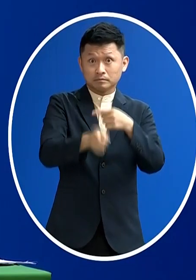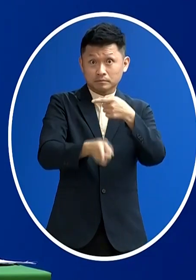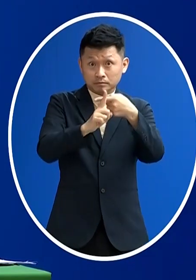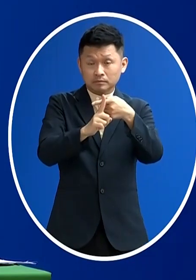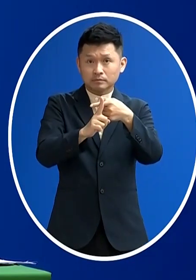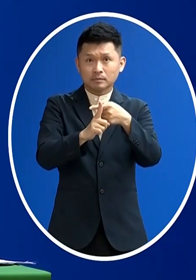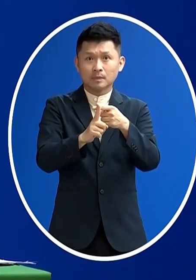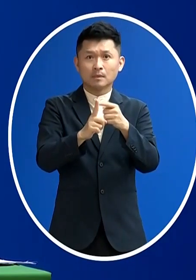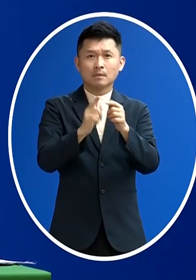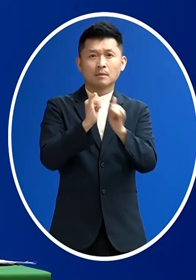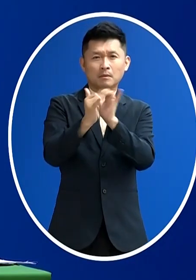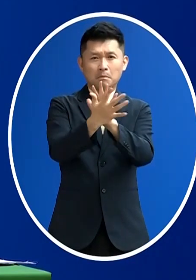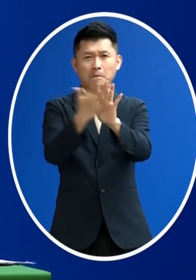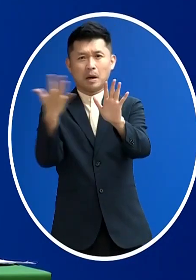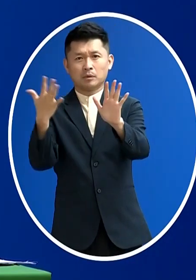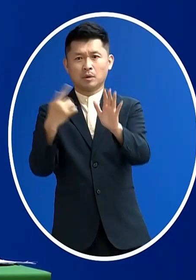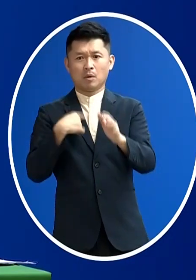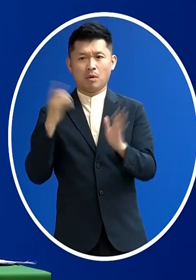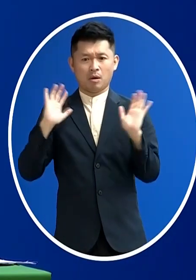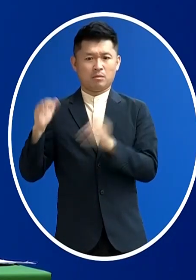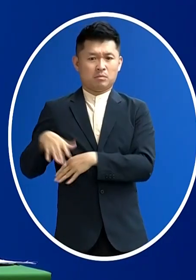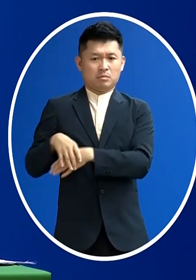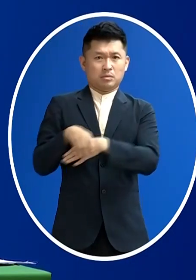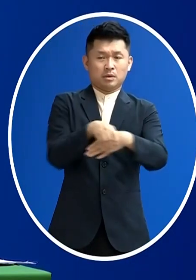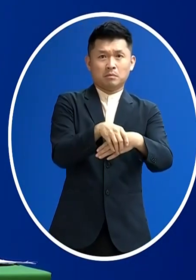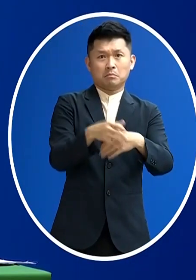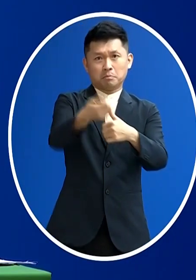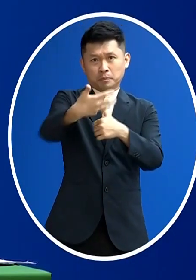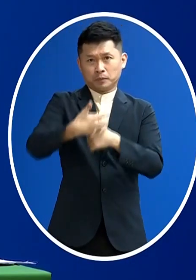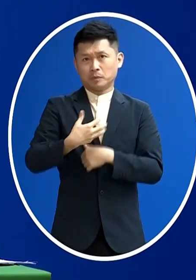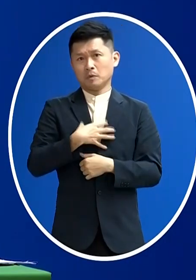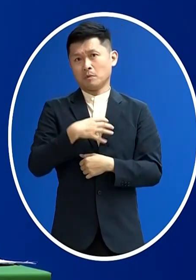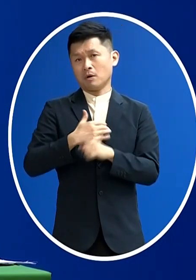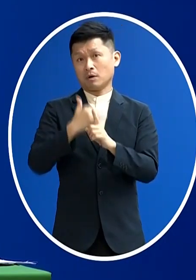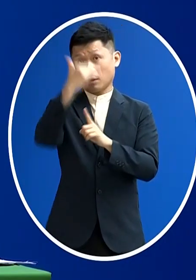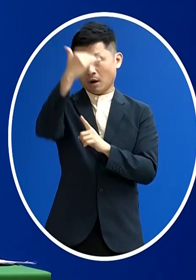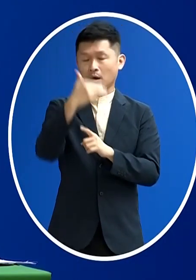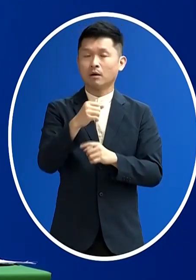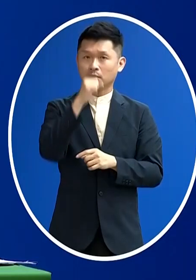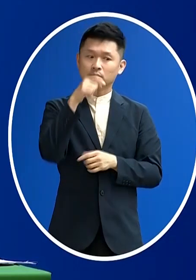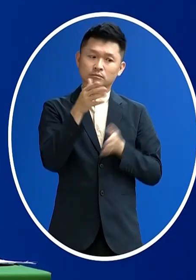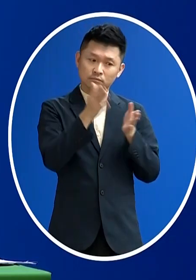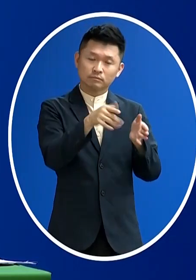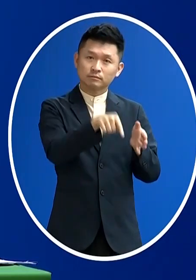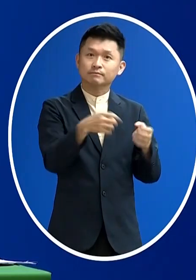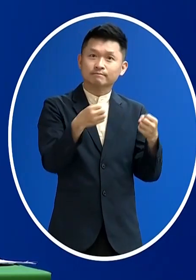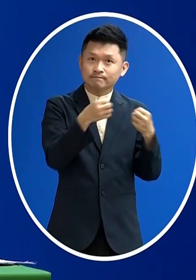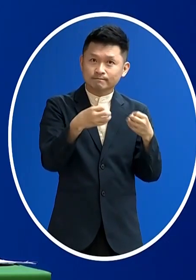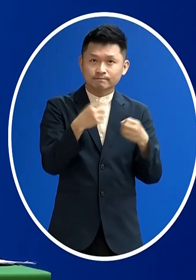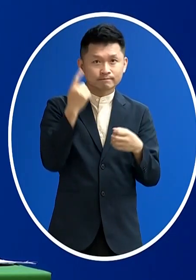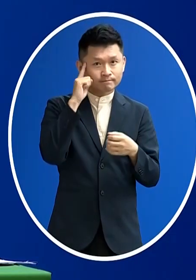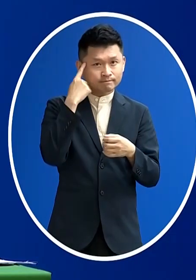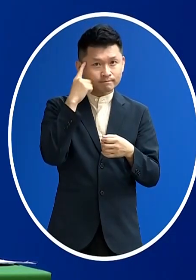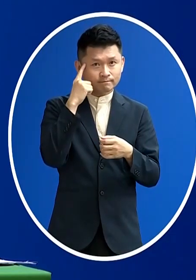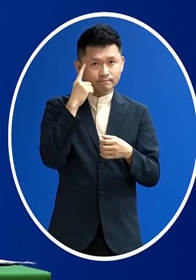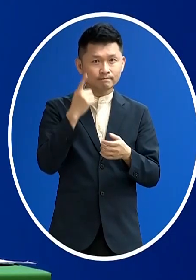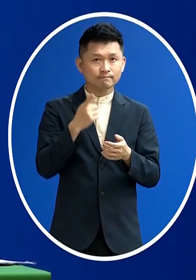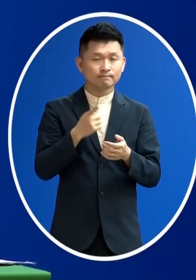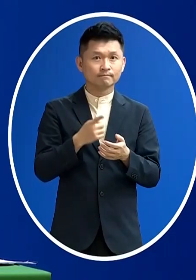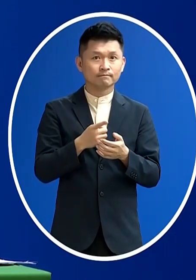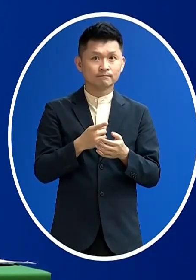是觉得说自己可能有染疫的风险提高，那我们会就这个部分再来讨论，就是说怎么样能够降低一些这